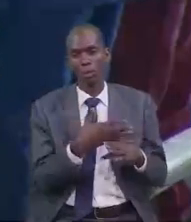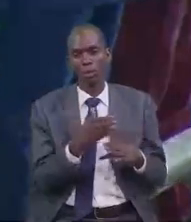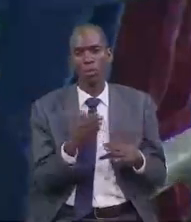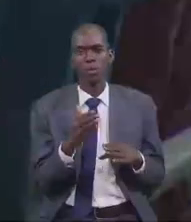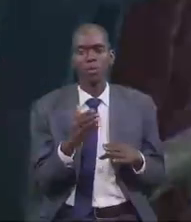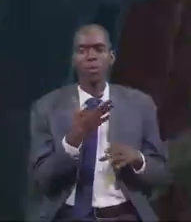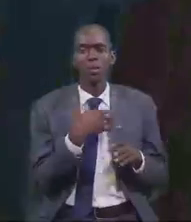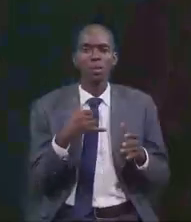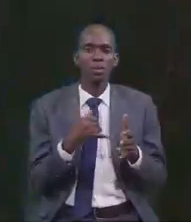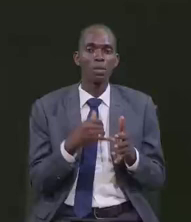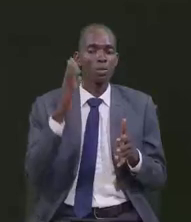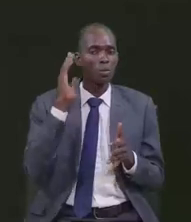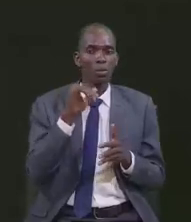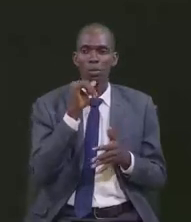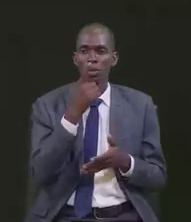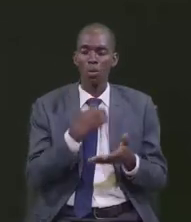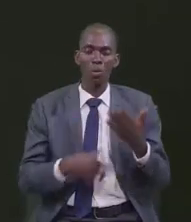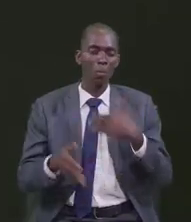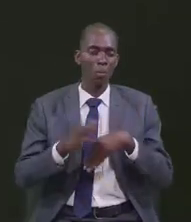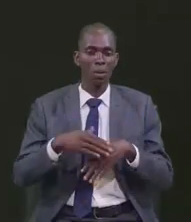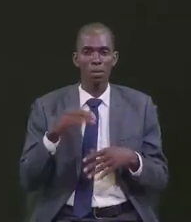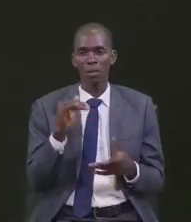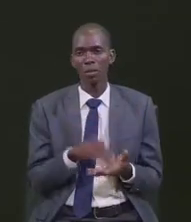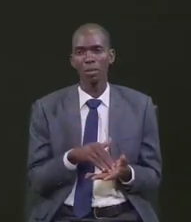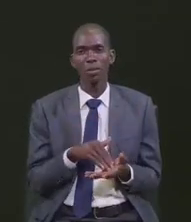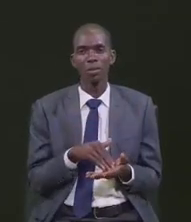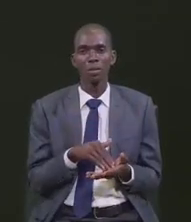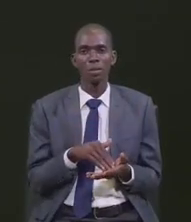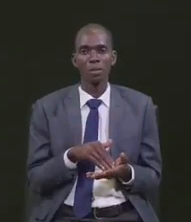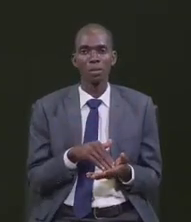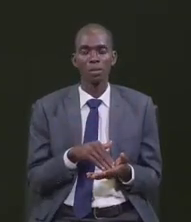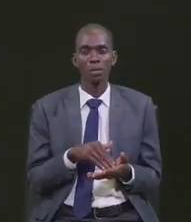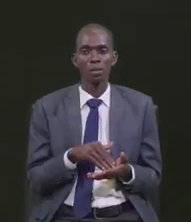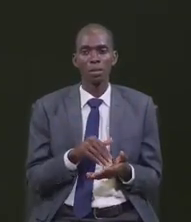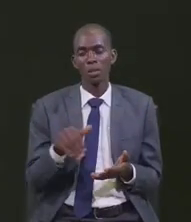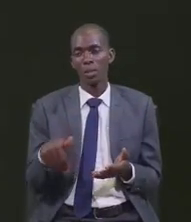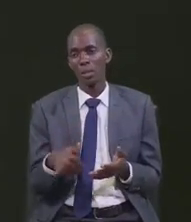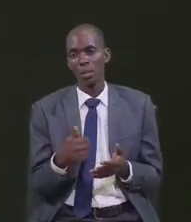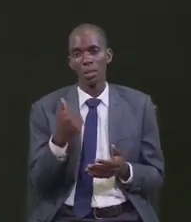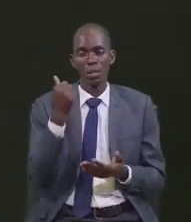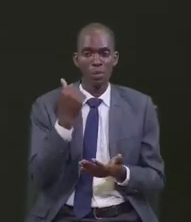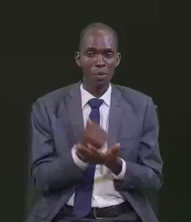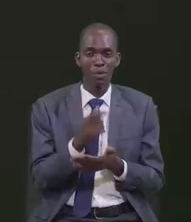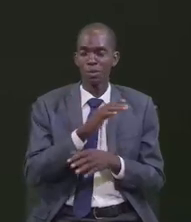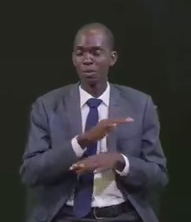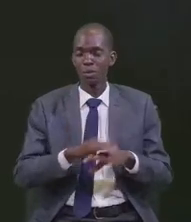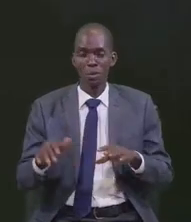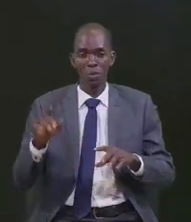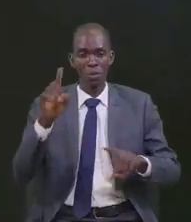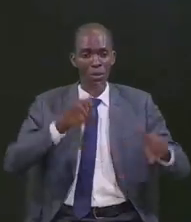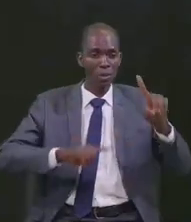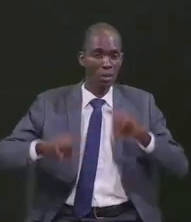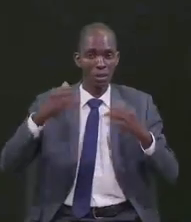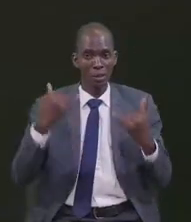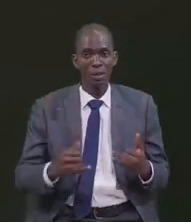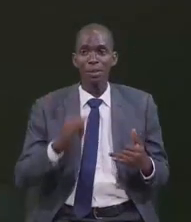Et cela ne reviendra plus jamais. Un amen que vous ne dites pas maintenant est parti